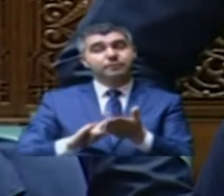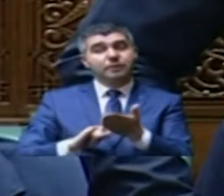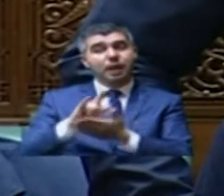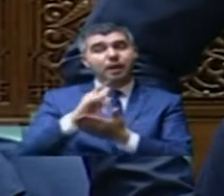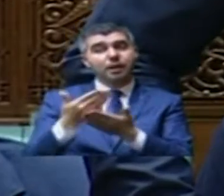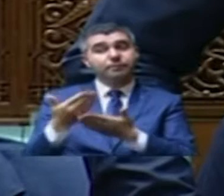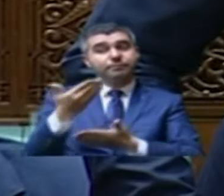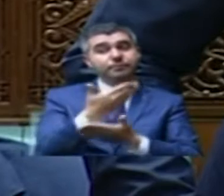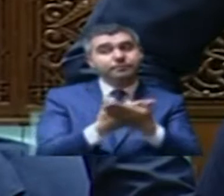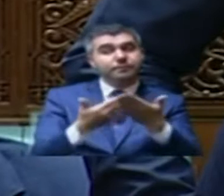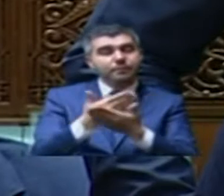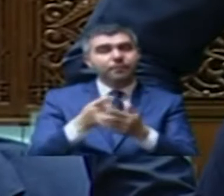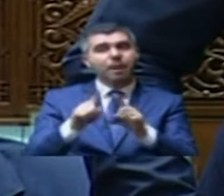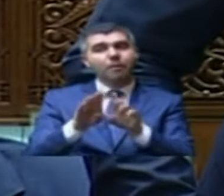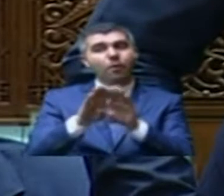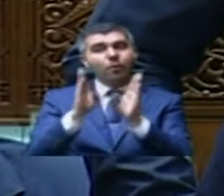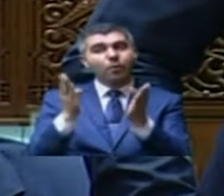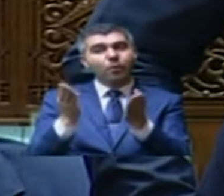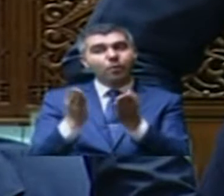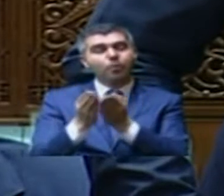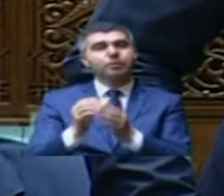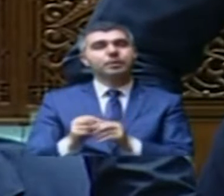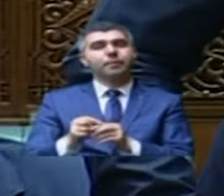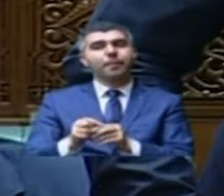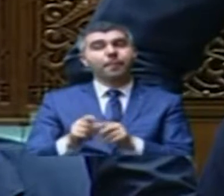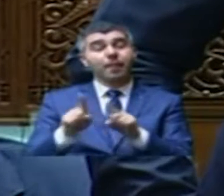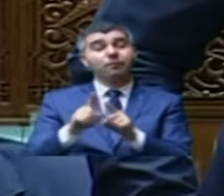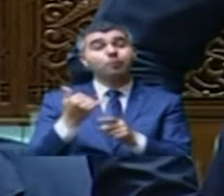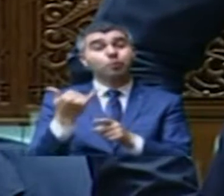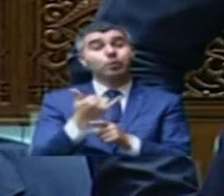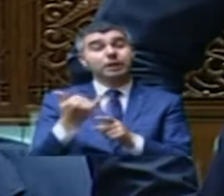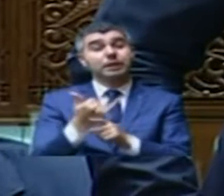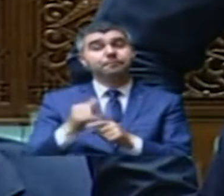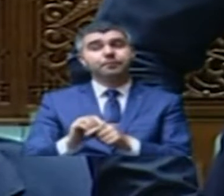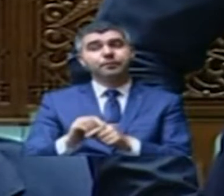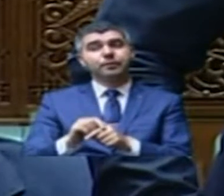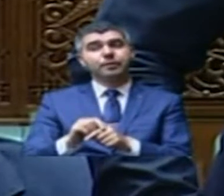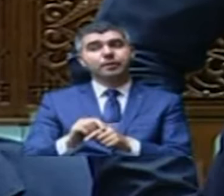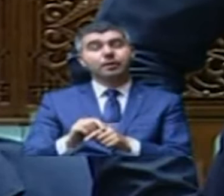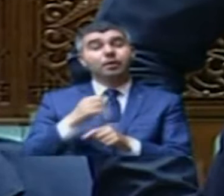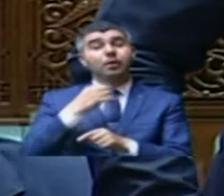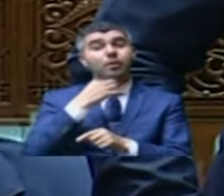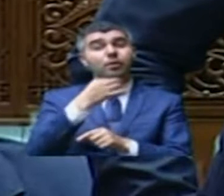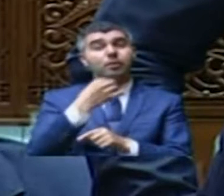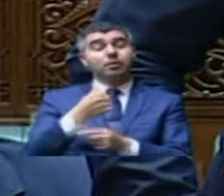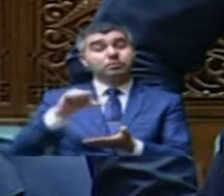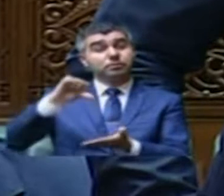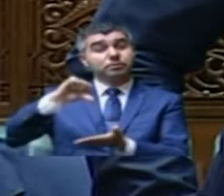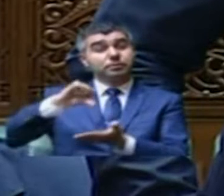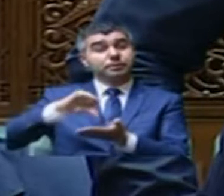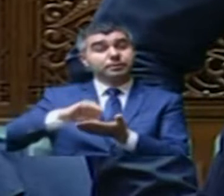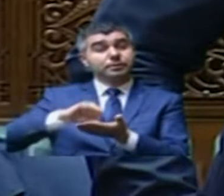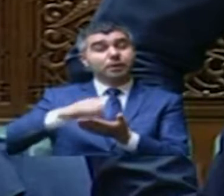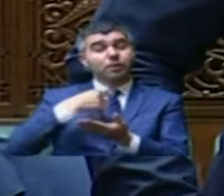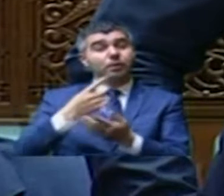التقائية السياسات العمومية هو شيء مهم جدا، وعلى اعتبار أن هذه المحطة محطة